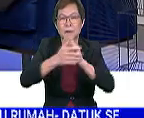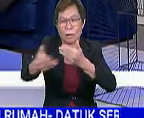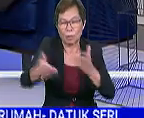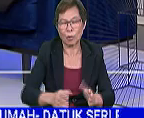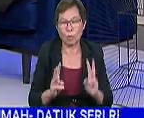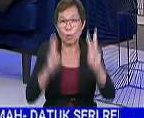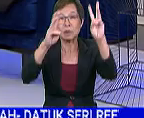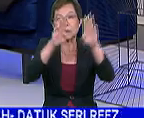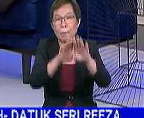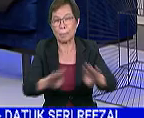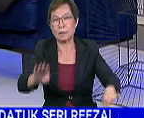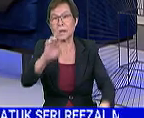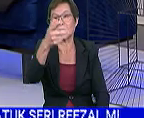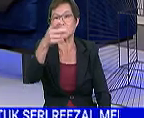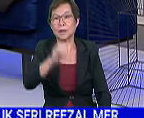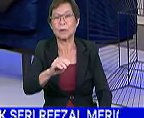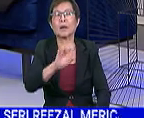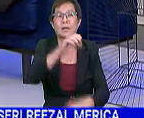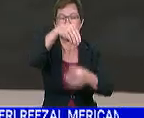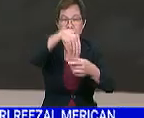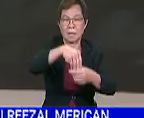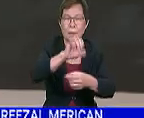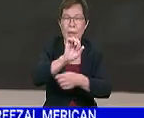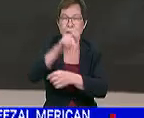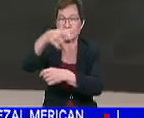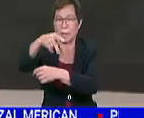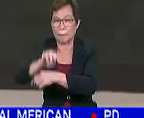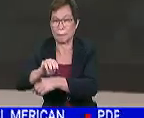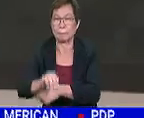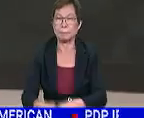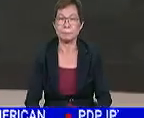di Wisma berita angkasapuri dalam Selamat pagi Malaysia